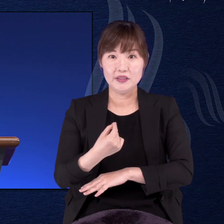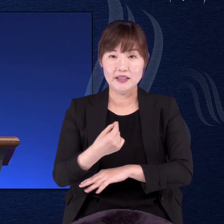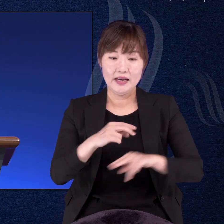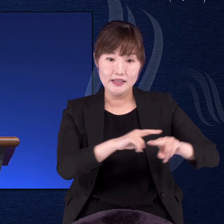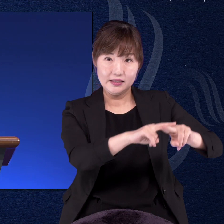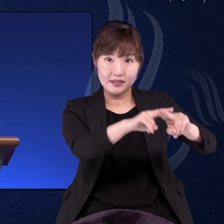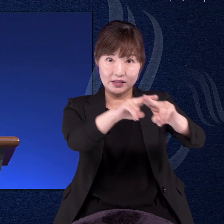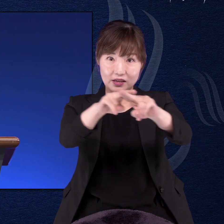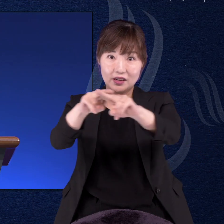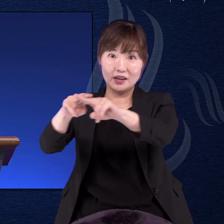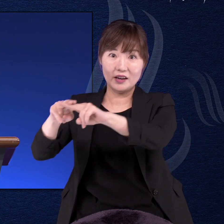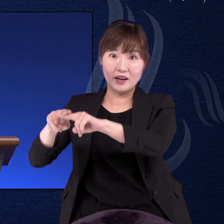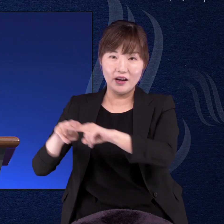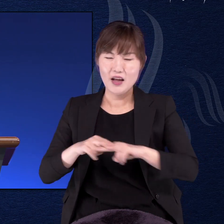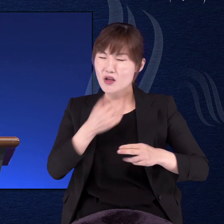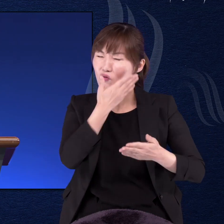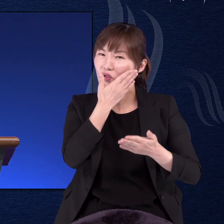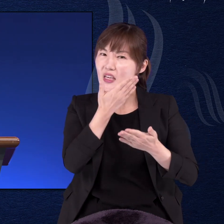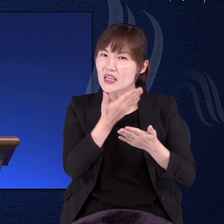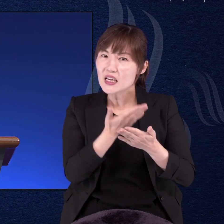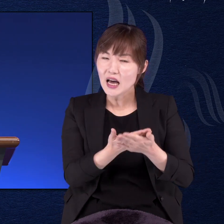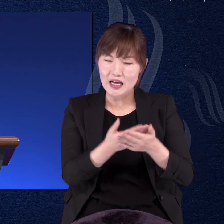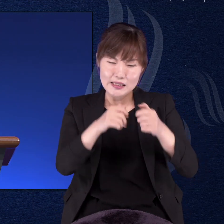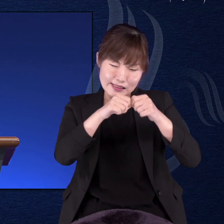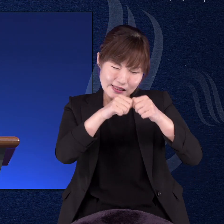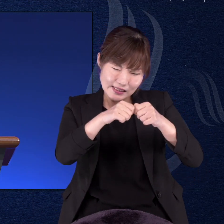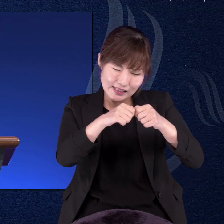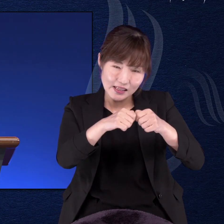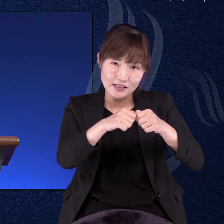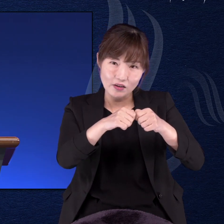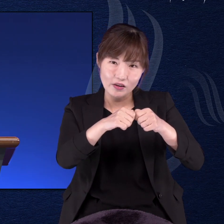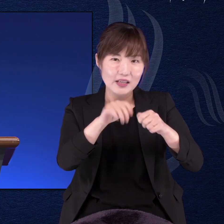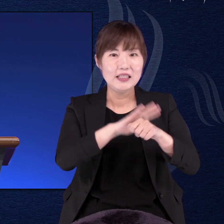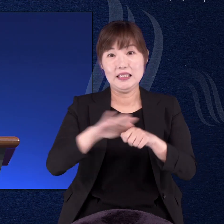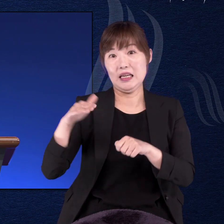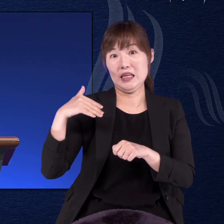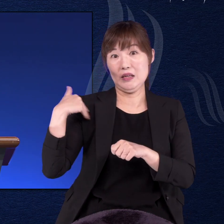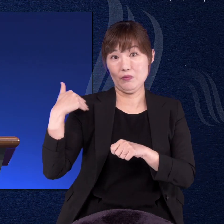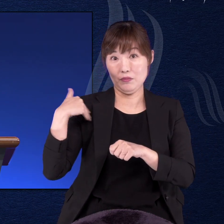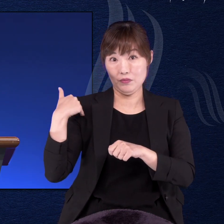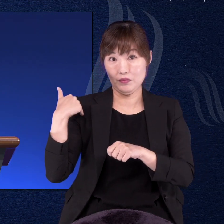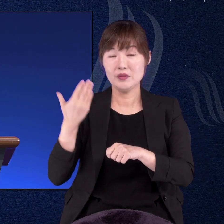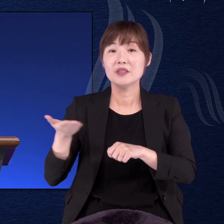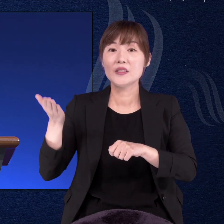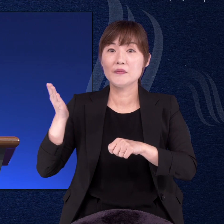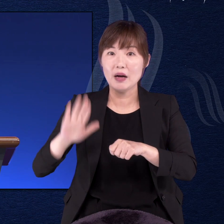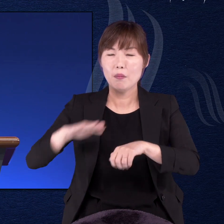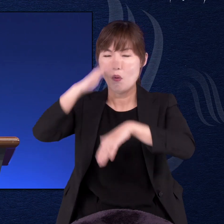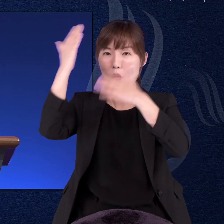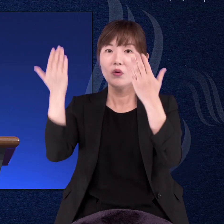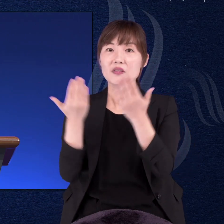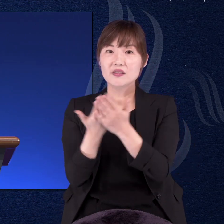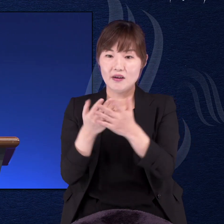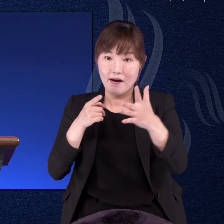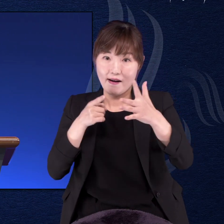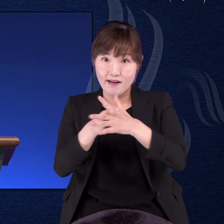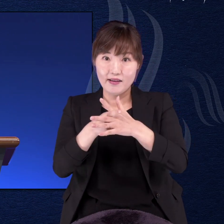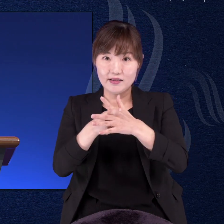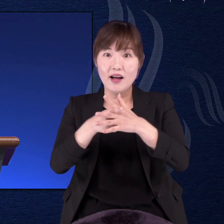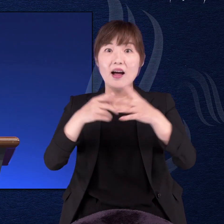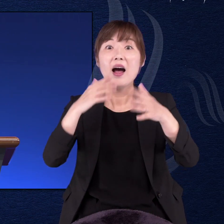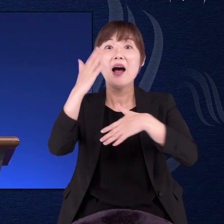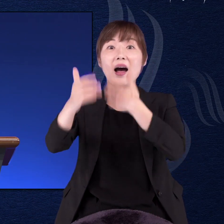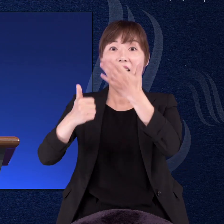한 분의 그 귀한 속사정을 전혀 모릅니다. 하지만 모든 것을 다 아시는 하나님, 하나님께서